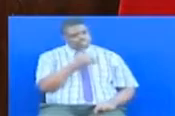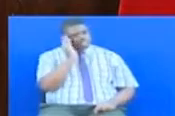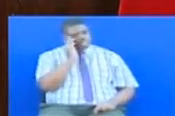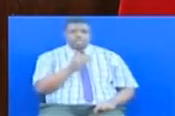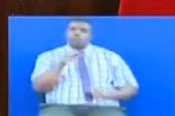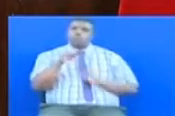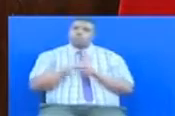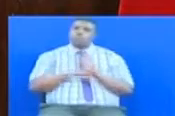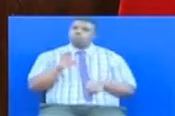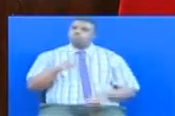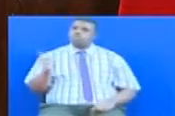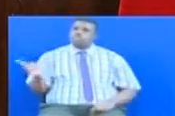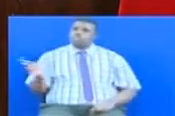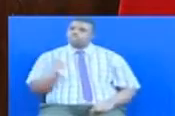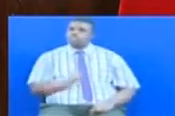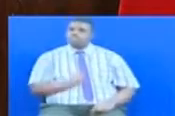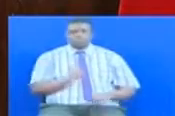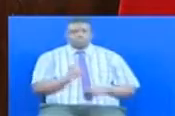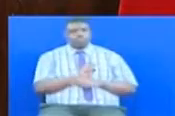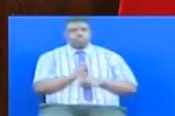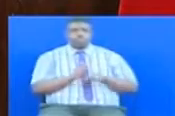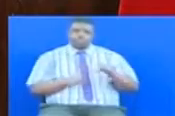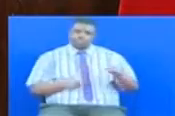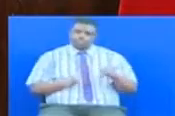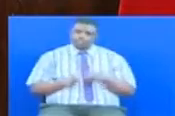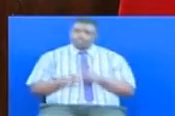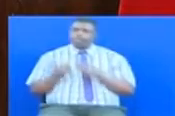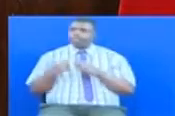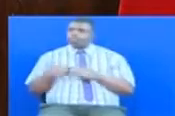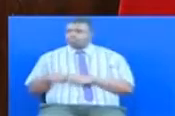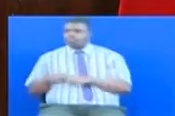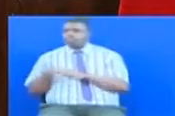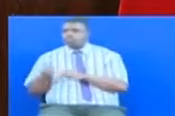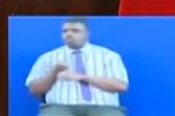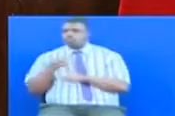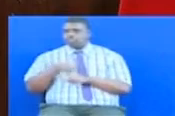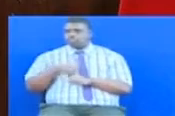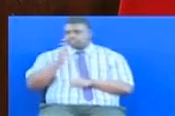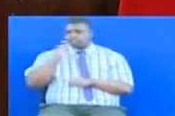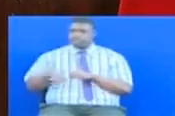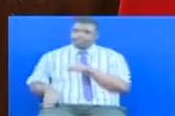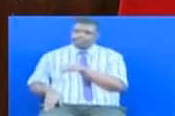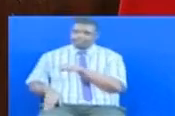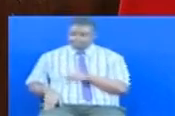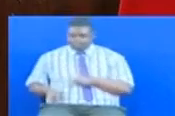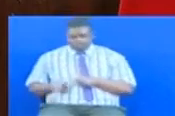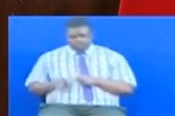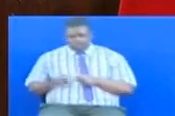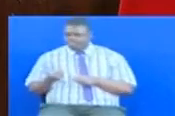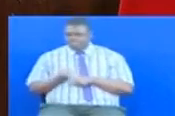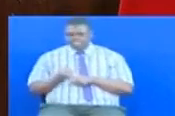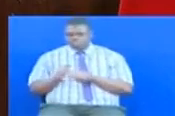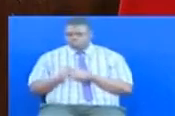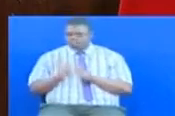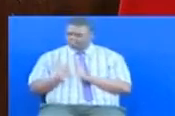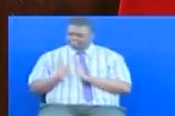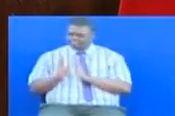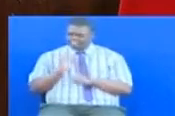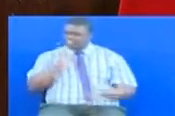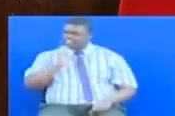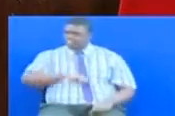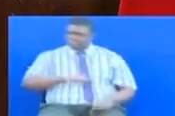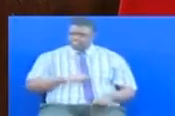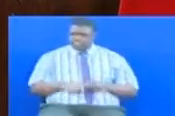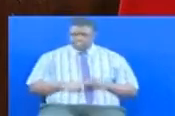utaratibu wake katika kusimamia na katika kuendesha shughuli za serikali. Hauwezi ukafanya kitu kile kile kila siku. Lakini